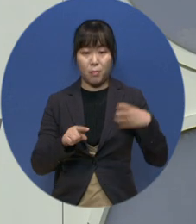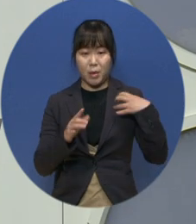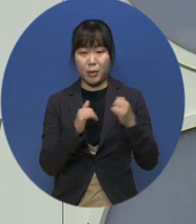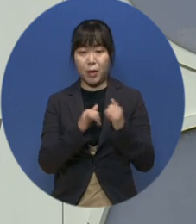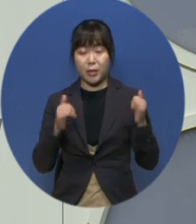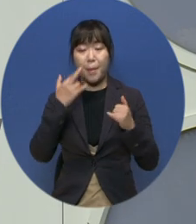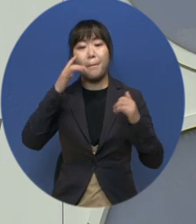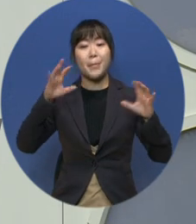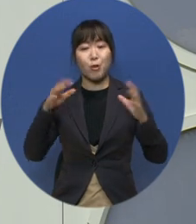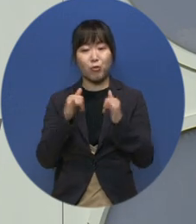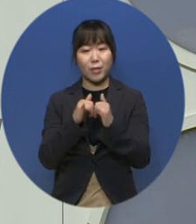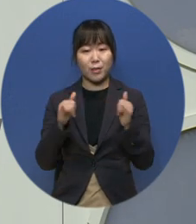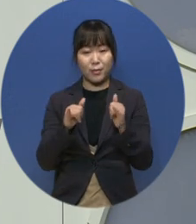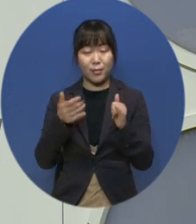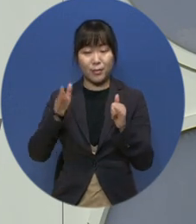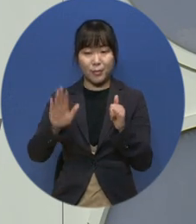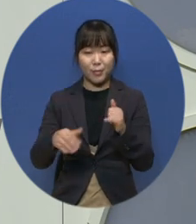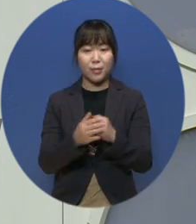미국 친구지만